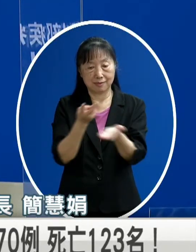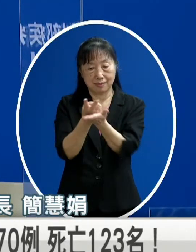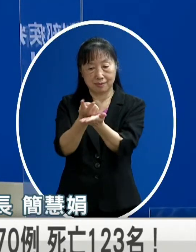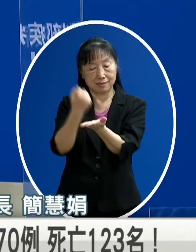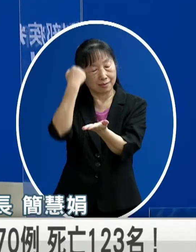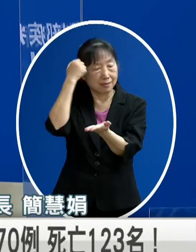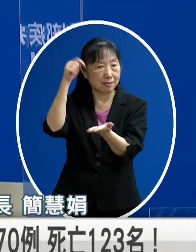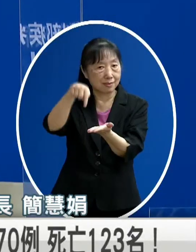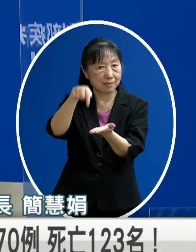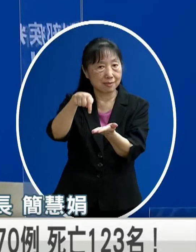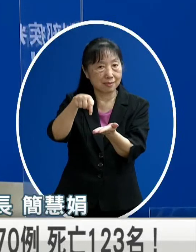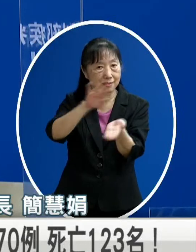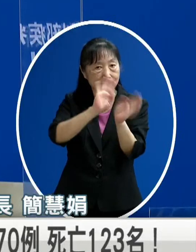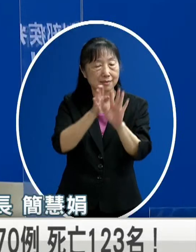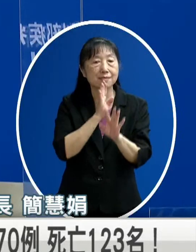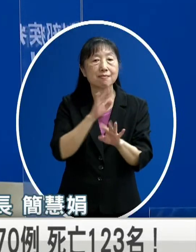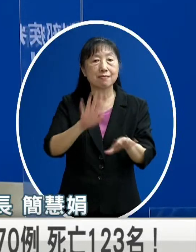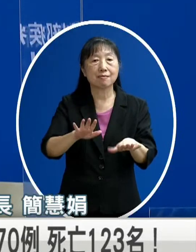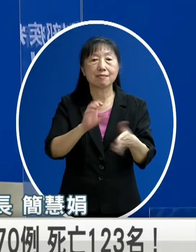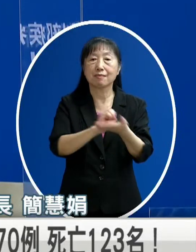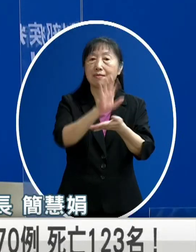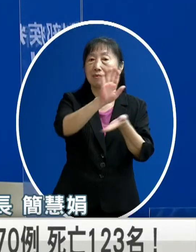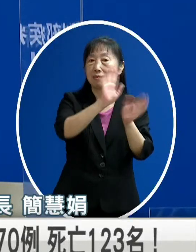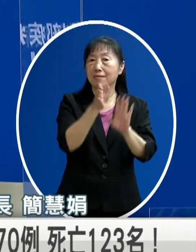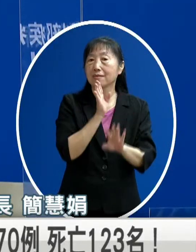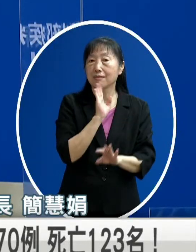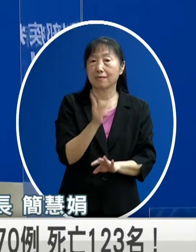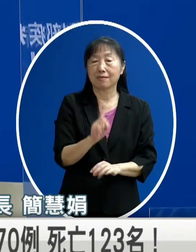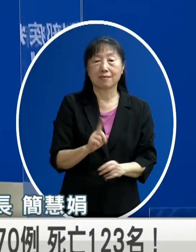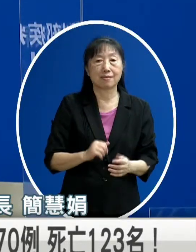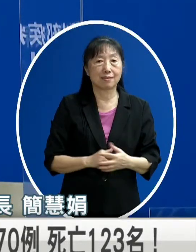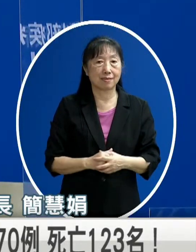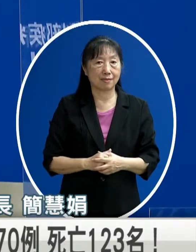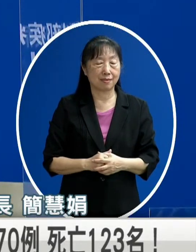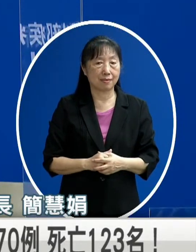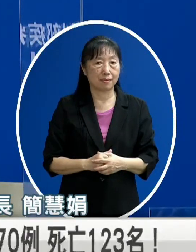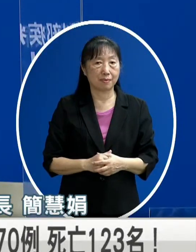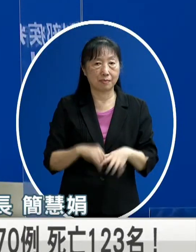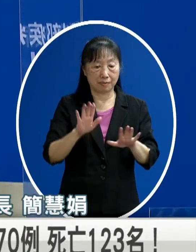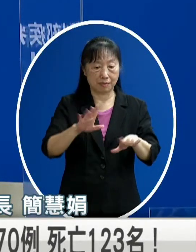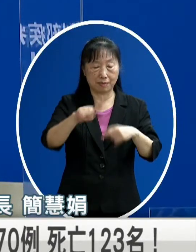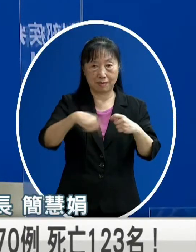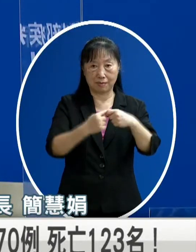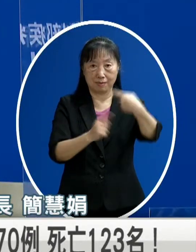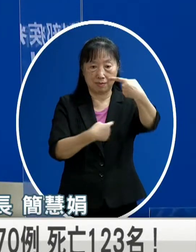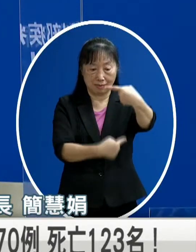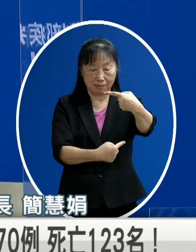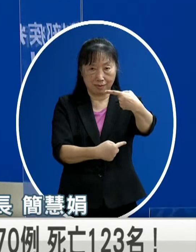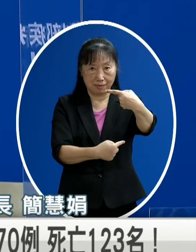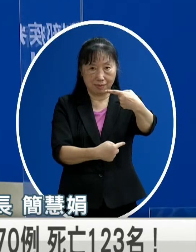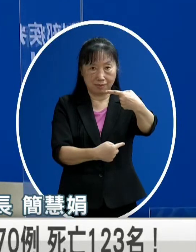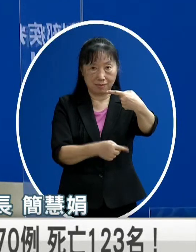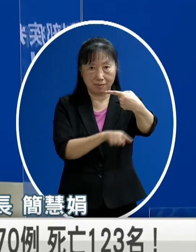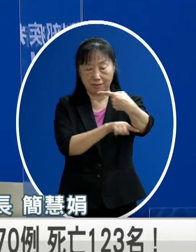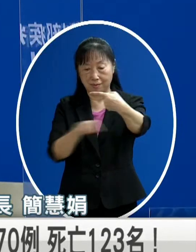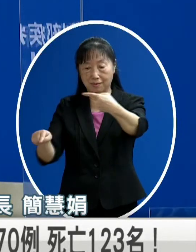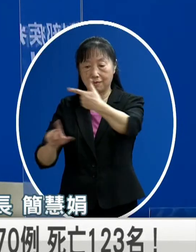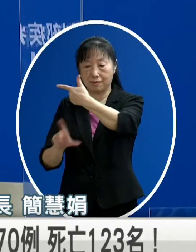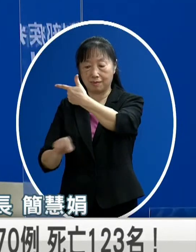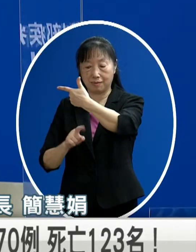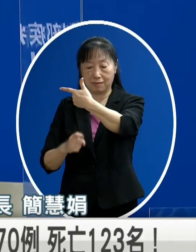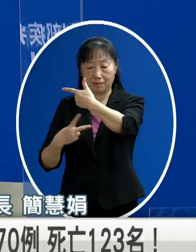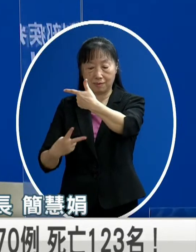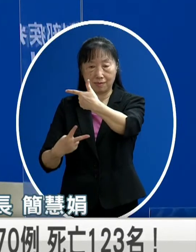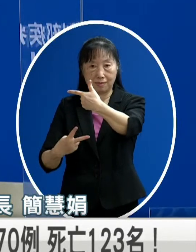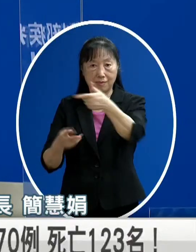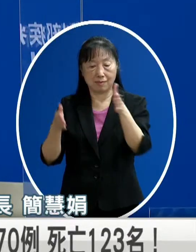些目前通报的一些情况。那从今年1月1号到6月12号